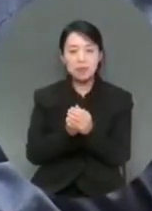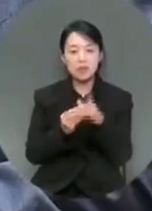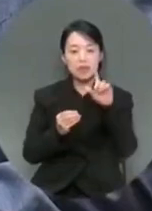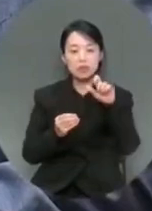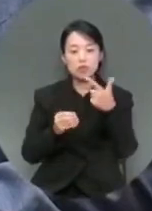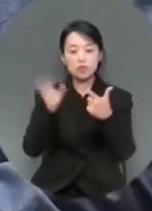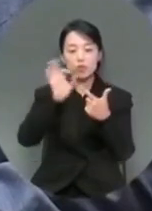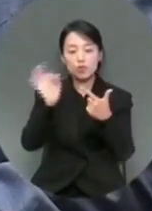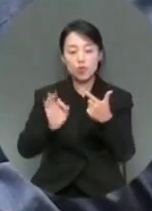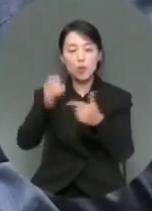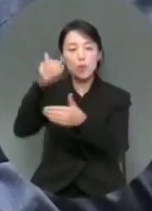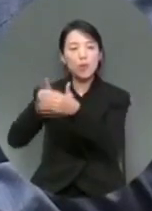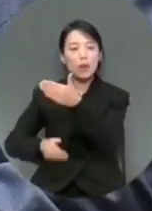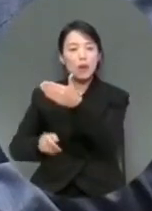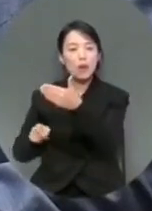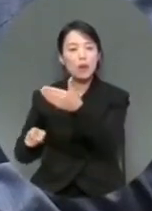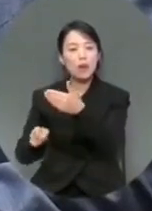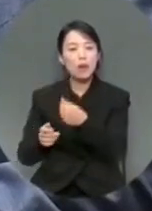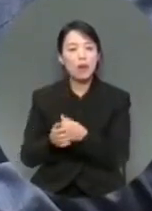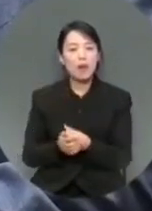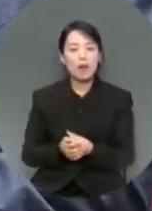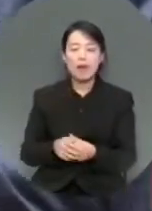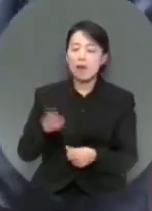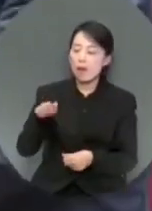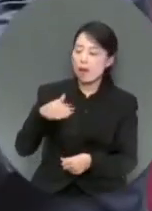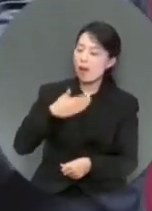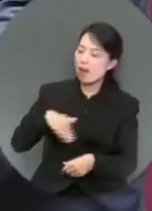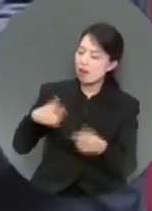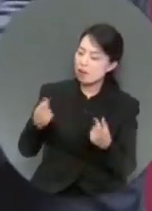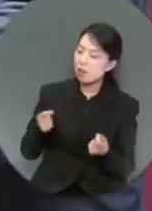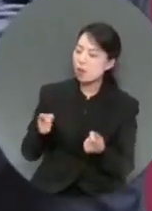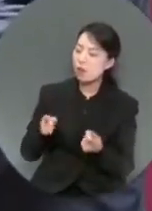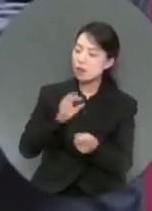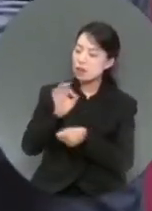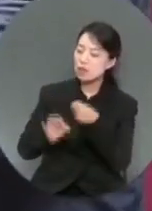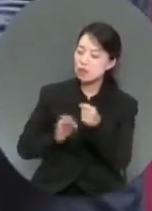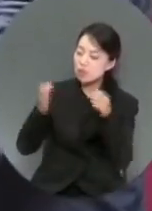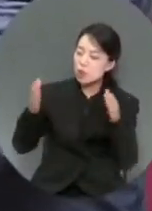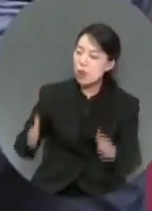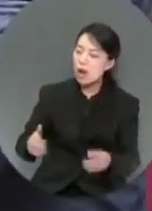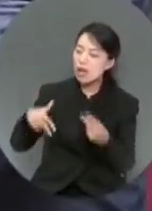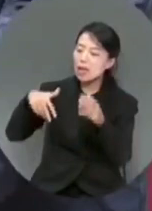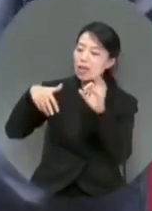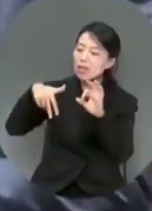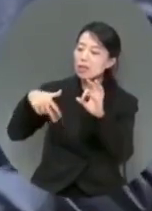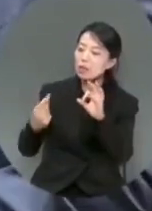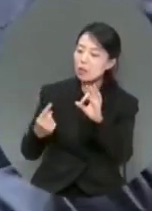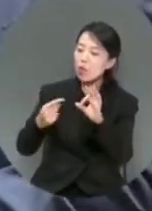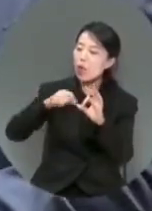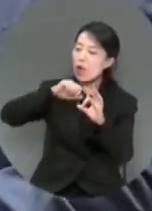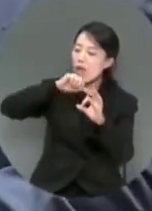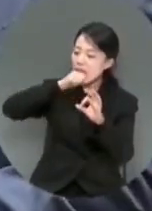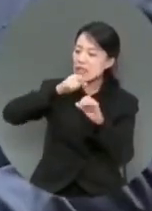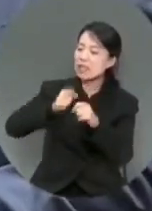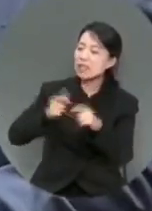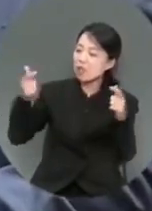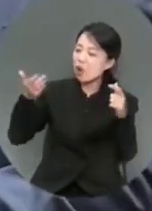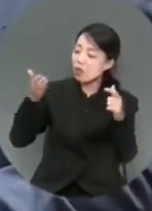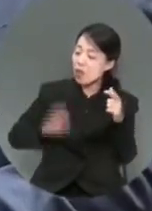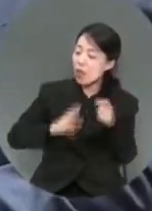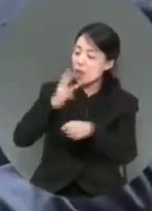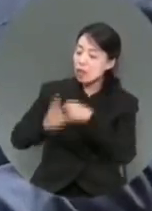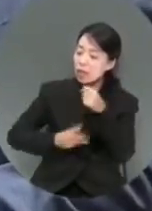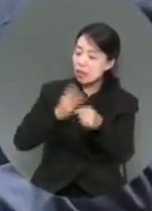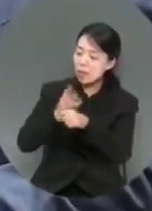거 아니겠어요? 의원님, 잘 아시다시피 10년 동안 10조는 예산이 3년에 10조가 늘어